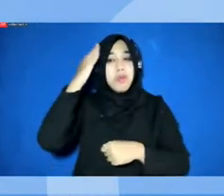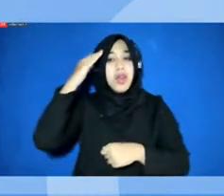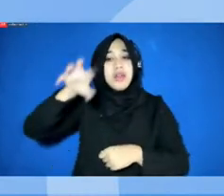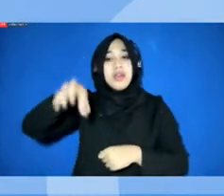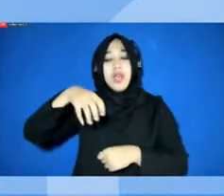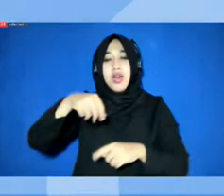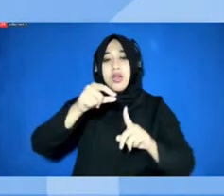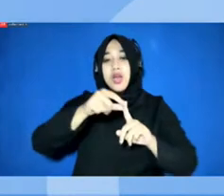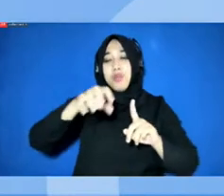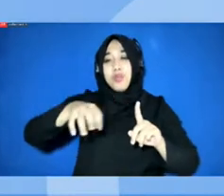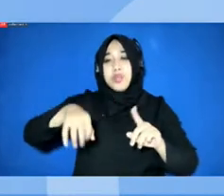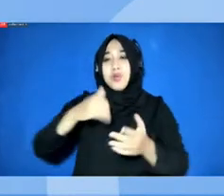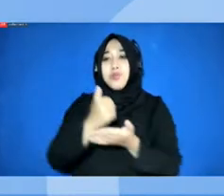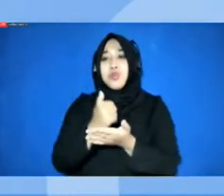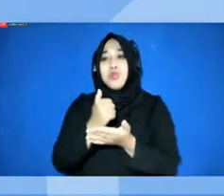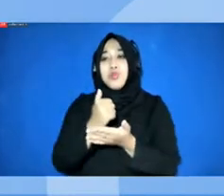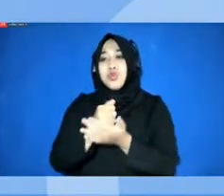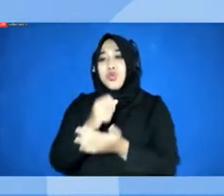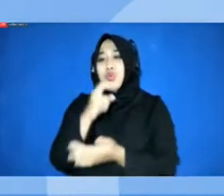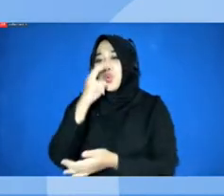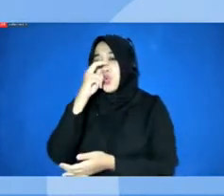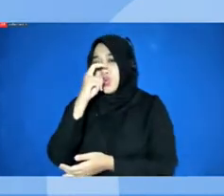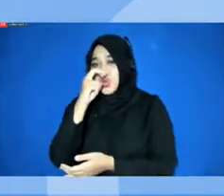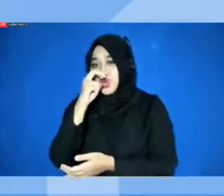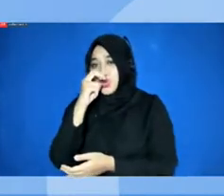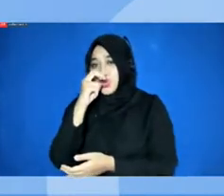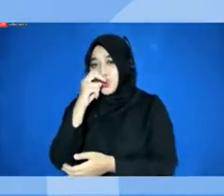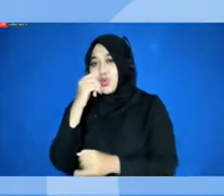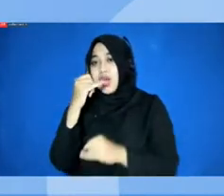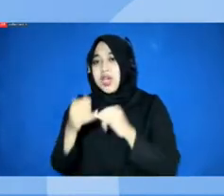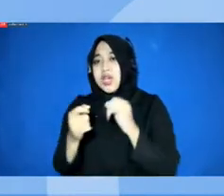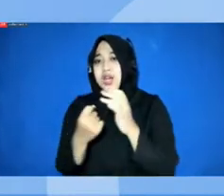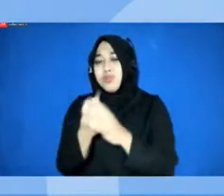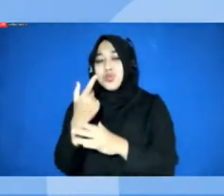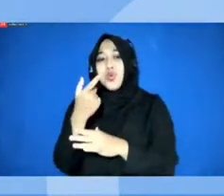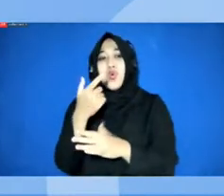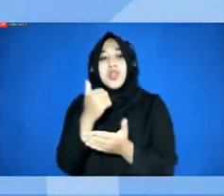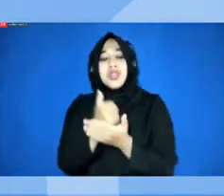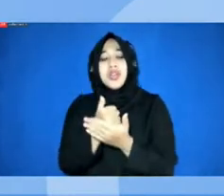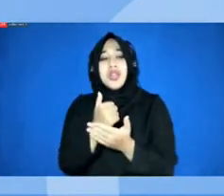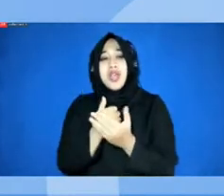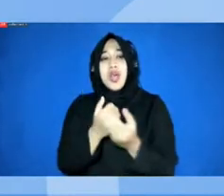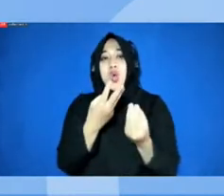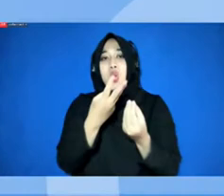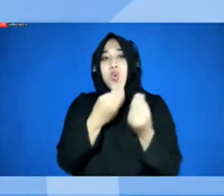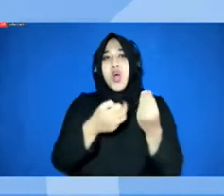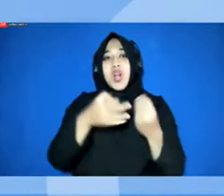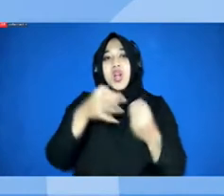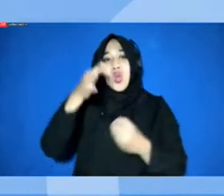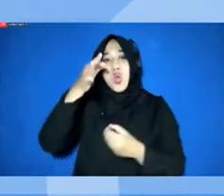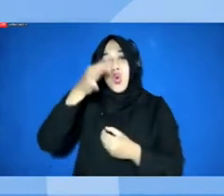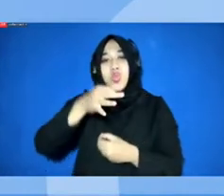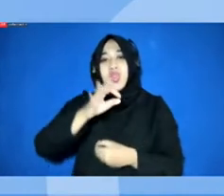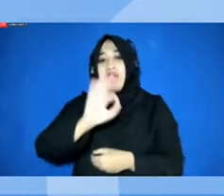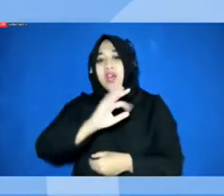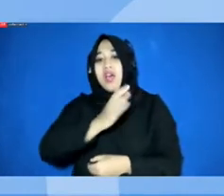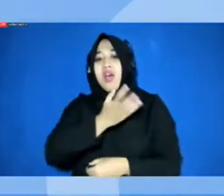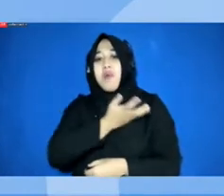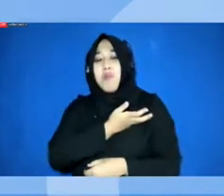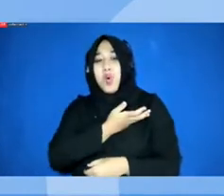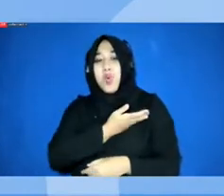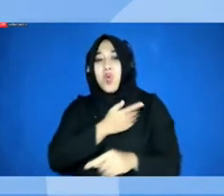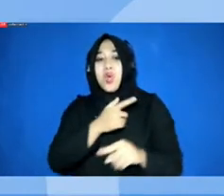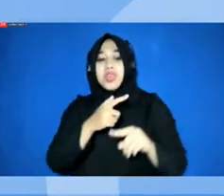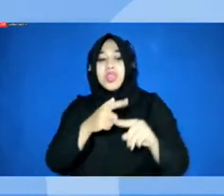ini jadi lucu. Akhirnya muncul kesan bahwa, oh wali kotanya sebenarnya nggak mau, tapi yang mau adalah gubernurnya, dan ini menjadi sebuah